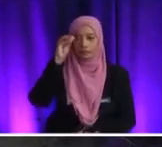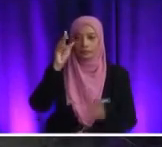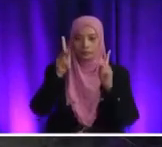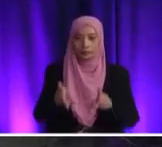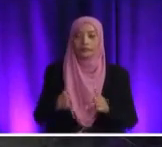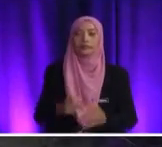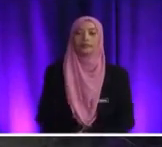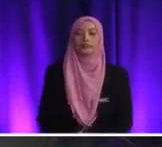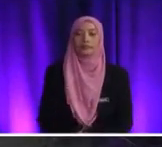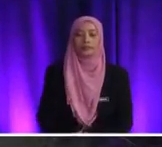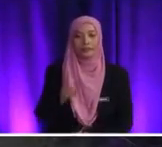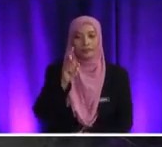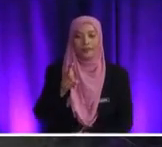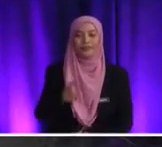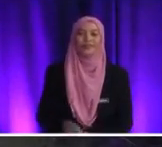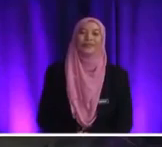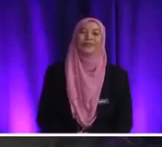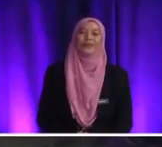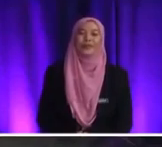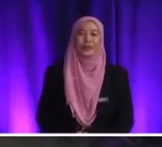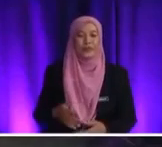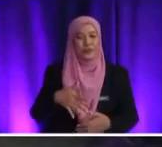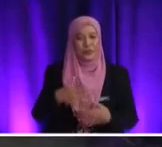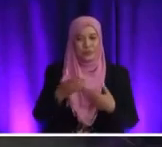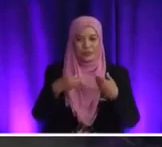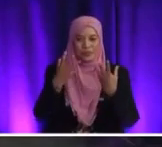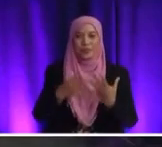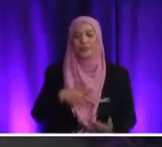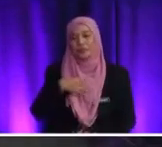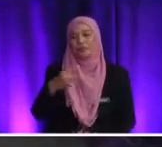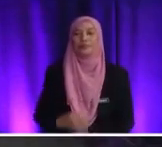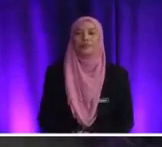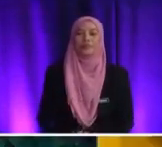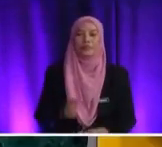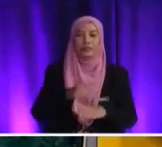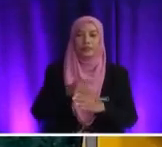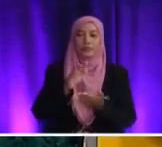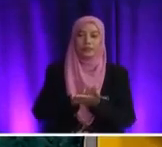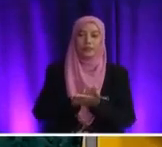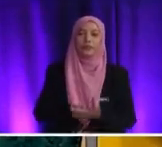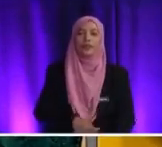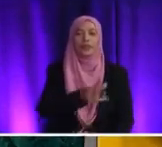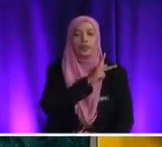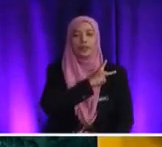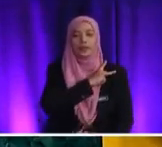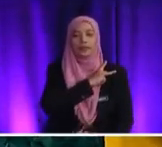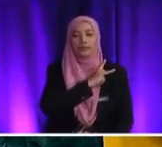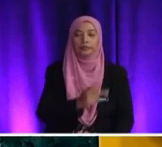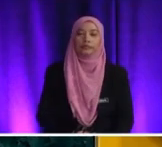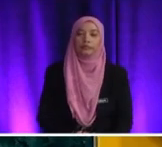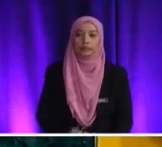Kang wis ojo mhh pagi Kalo disekolah dia ketua pengawas lakeh binih